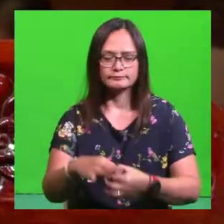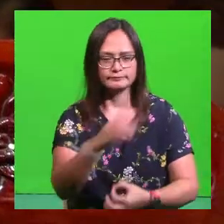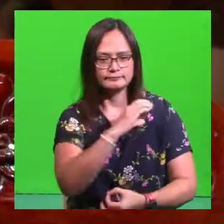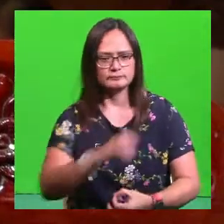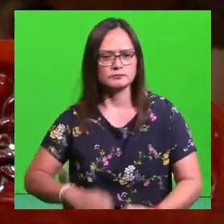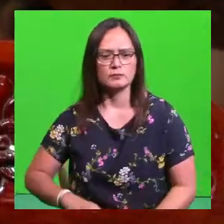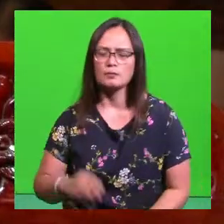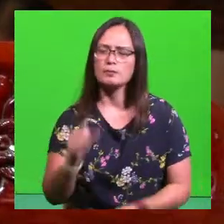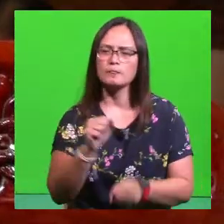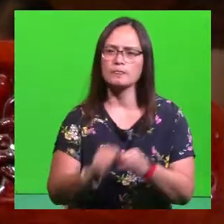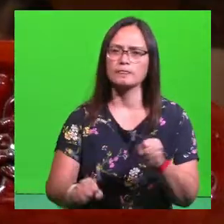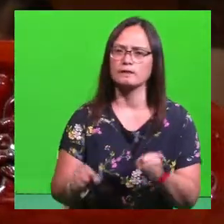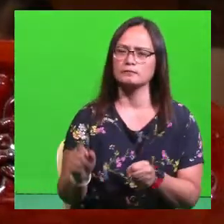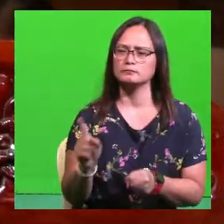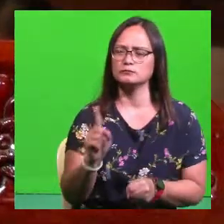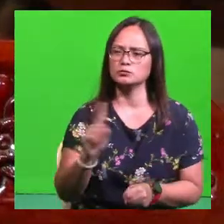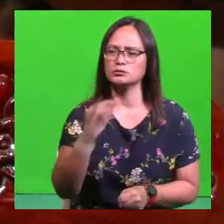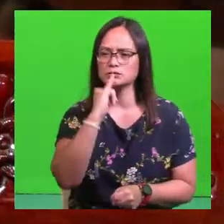kanyang kamatayan?